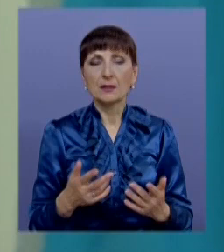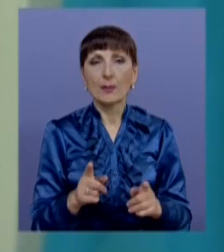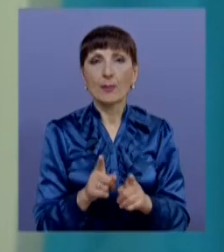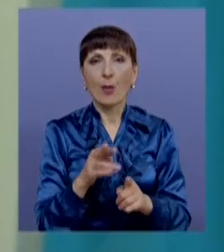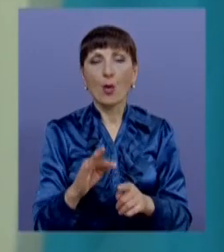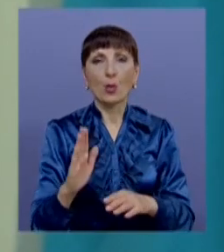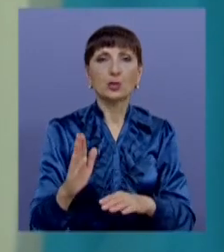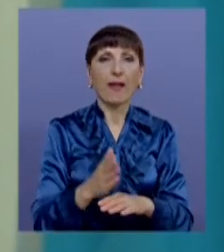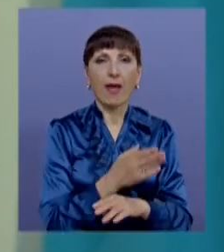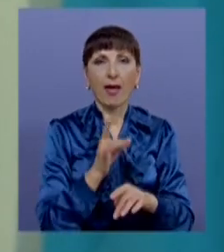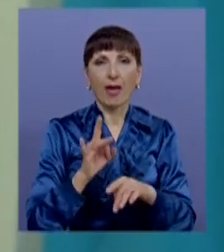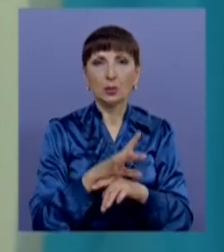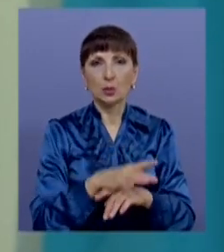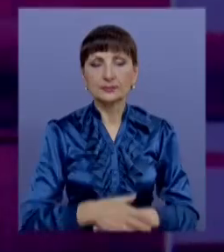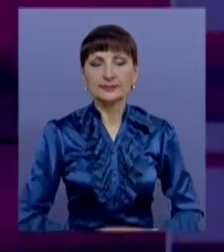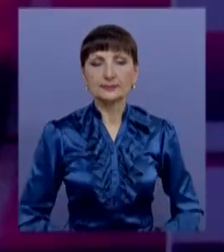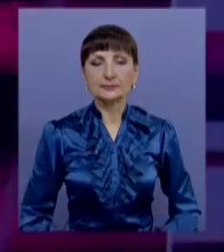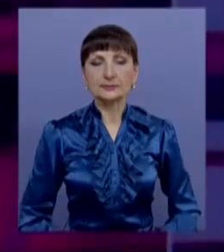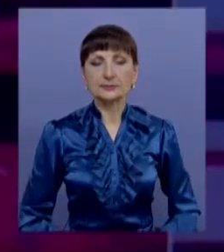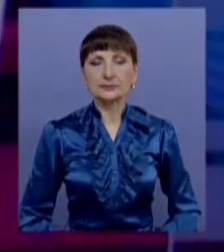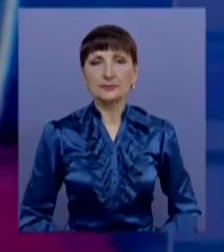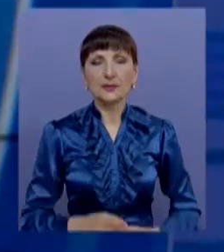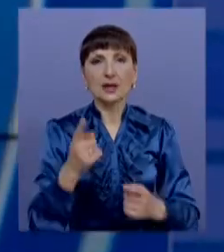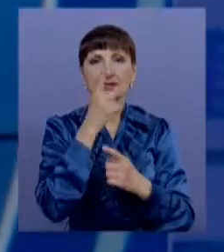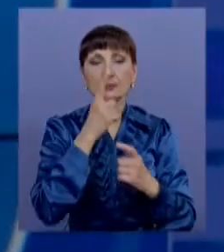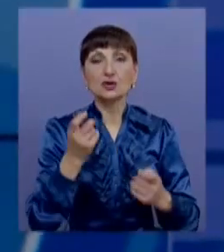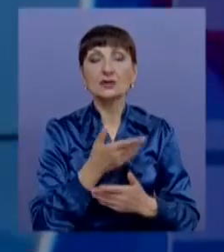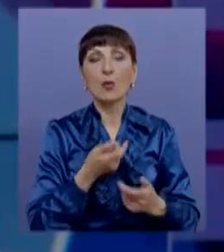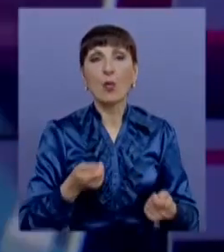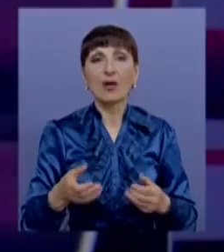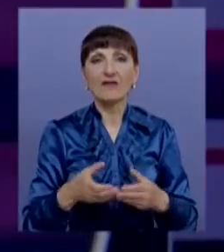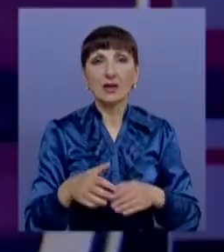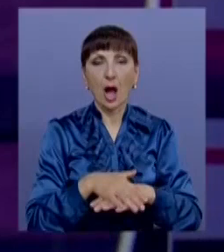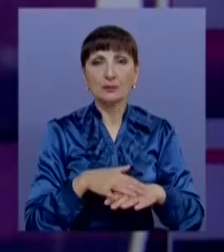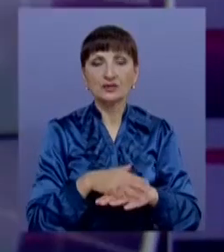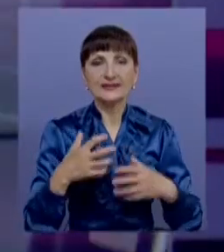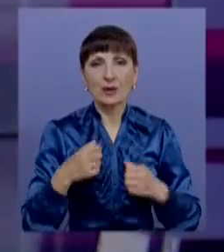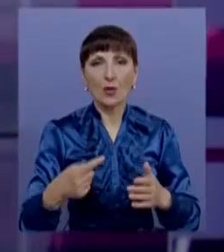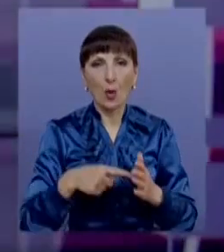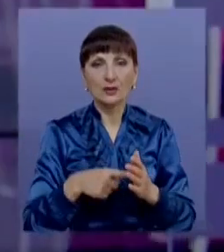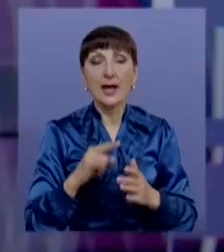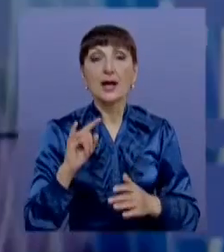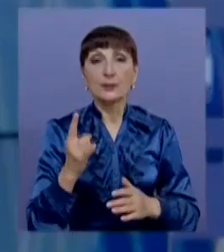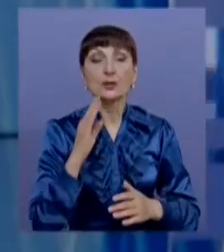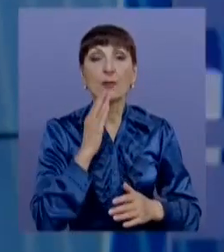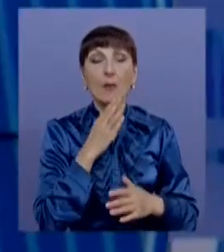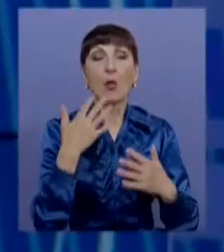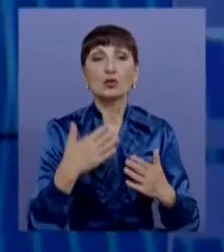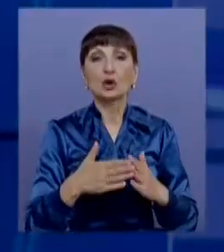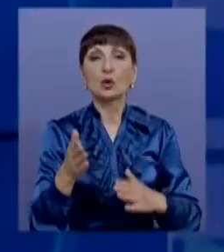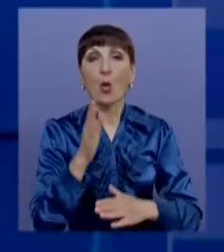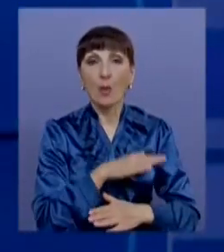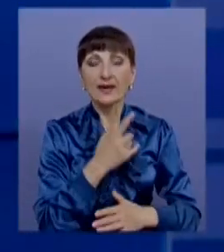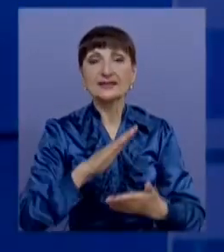операция удаления селезенки. Как сообщили нам в управлении общественного здоровья города, ребенок и мама уже дома.